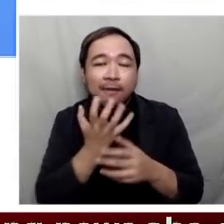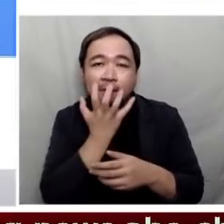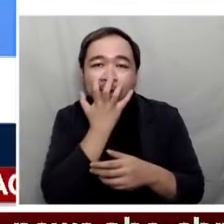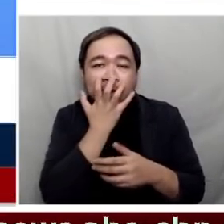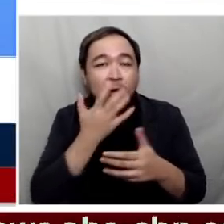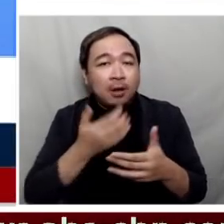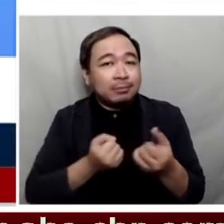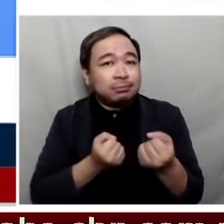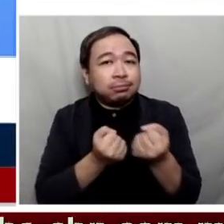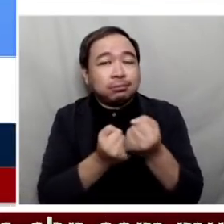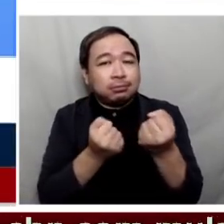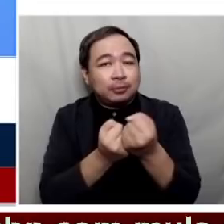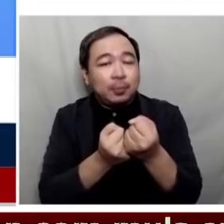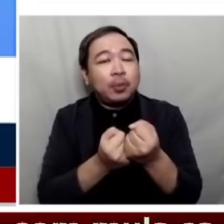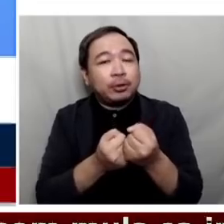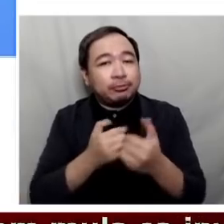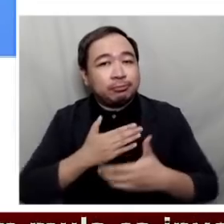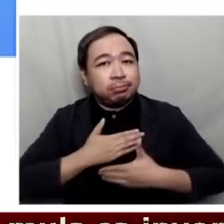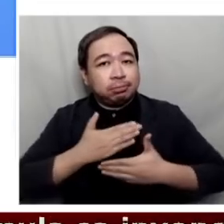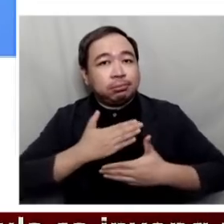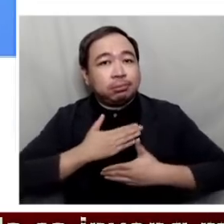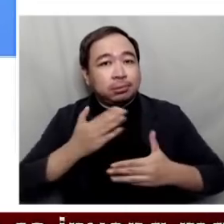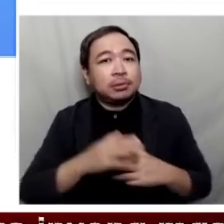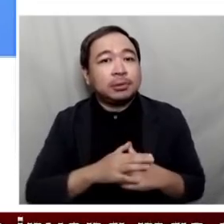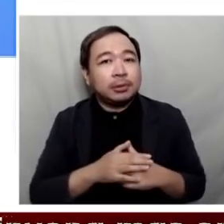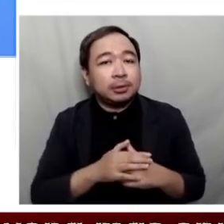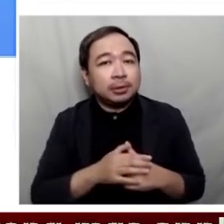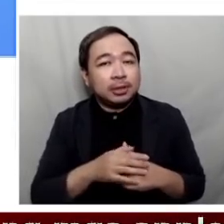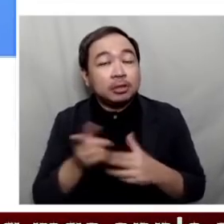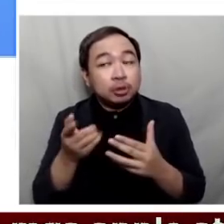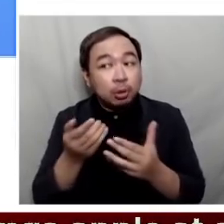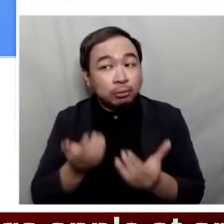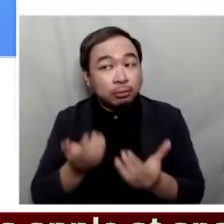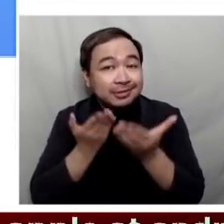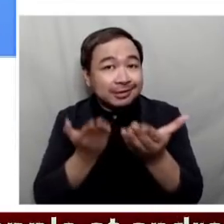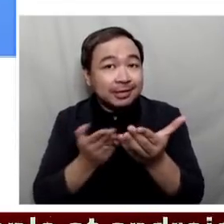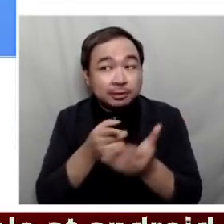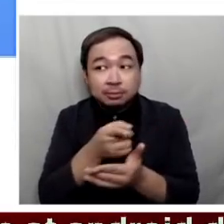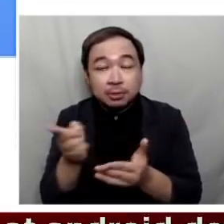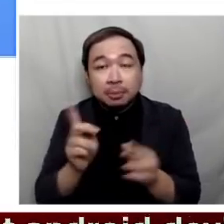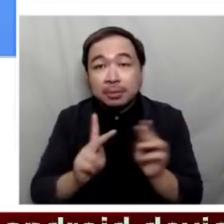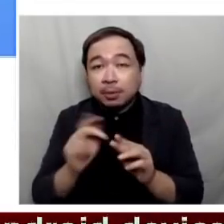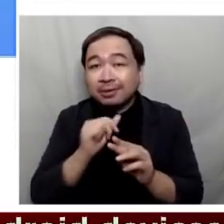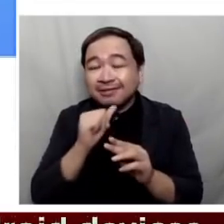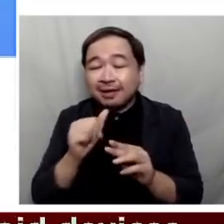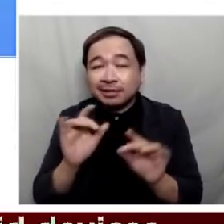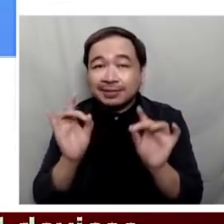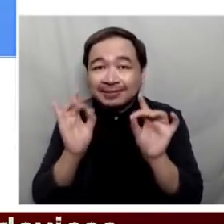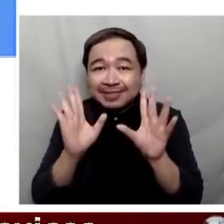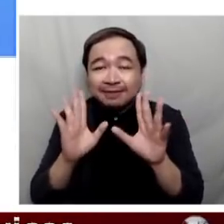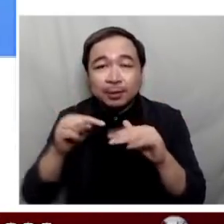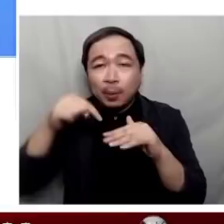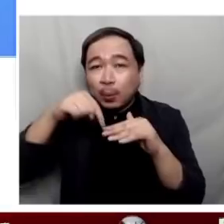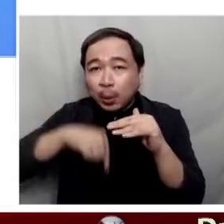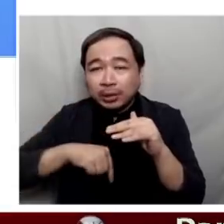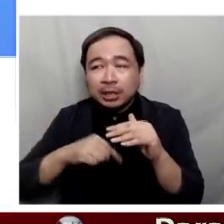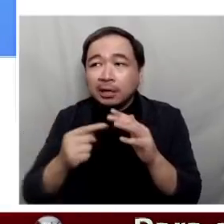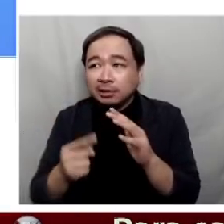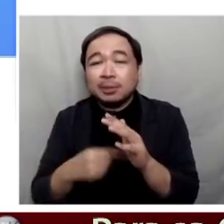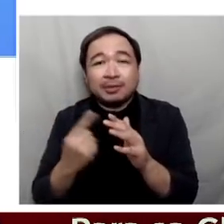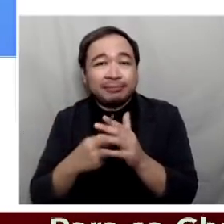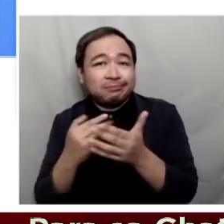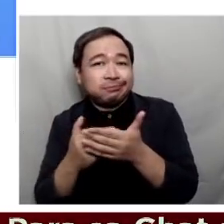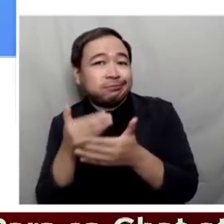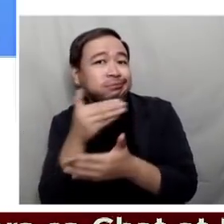for patients who are not that severely or critically ill na minsan po ay mag-walk in dun sa PGH